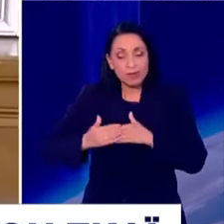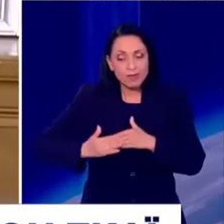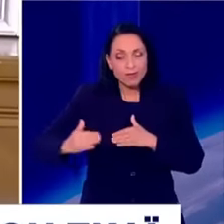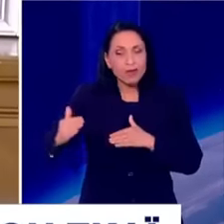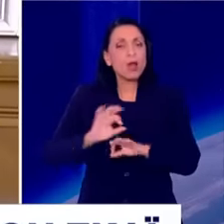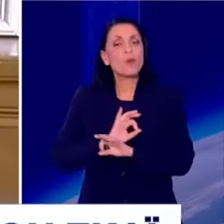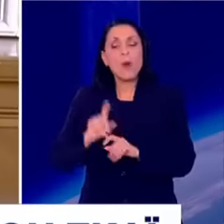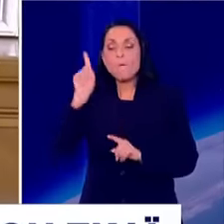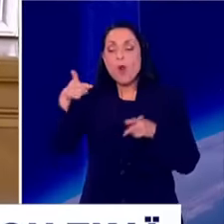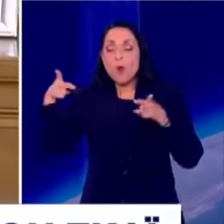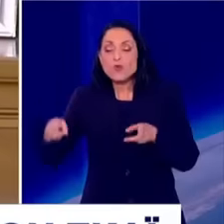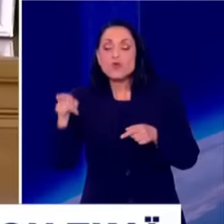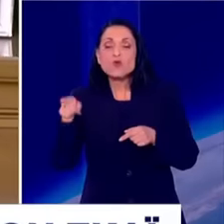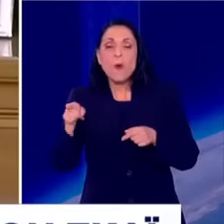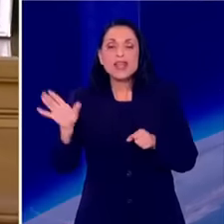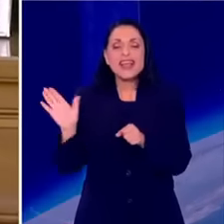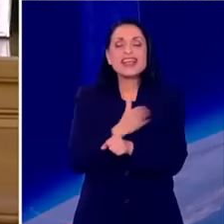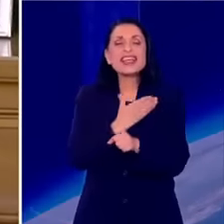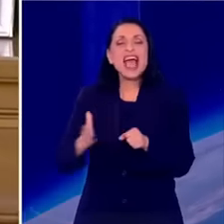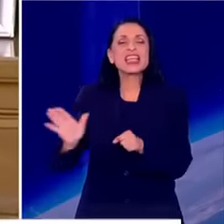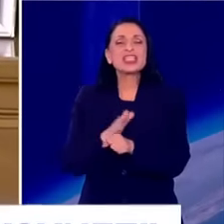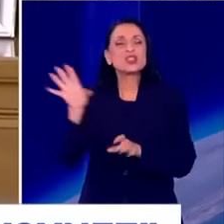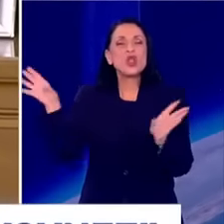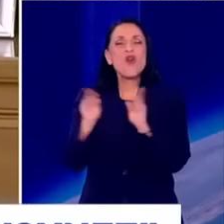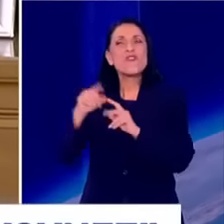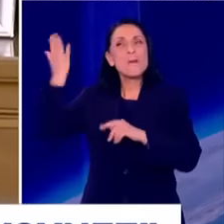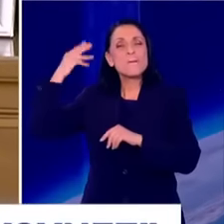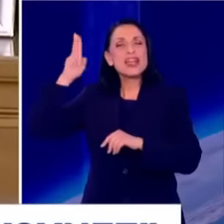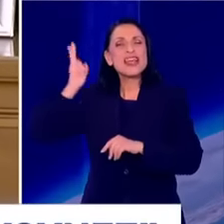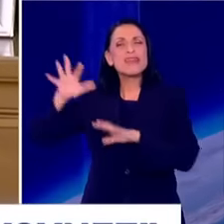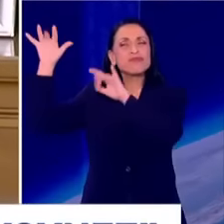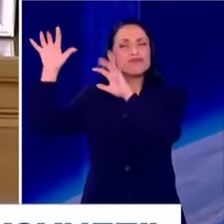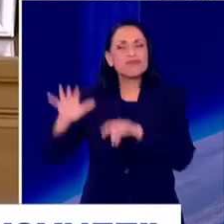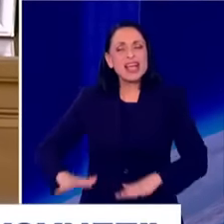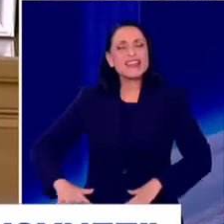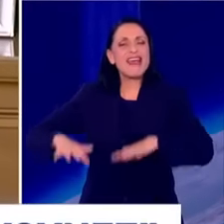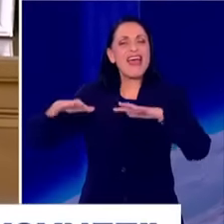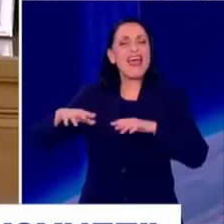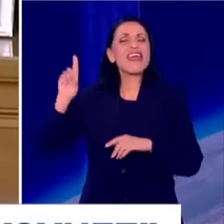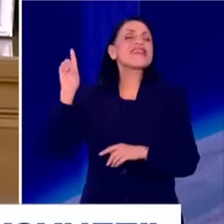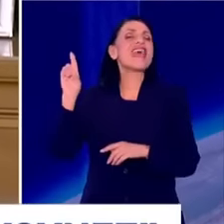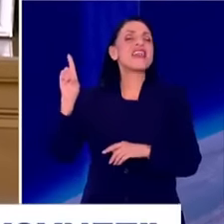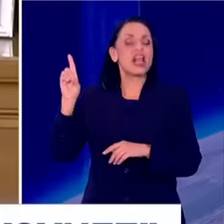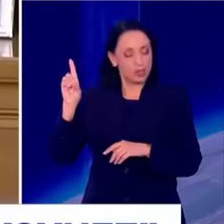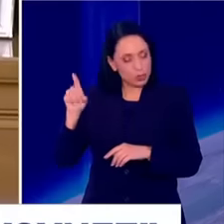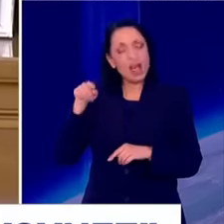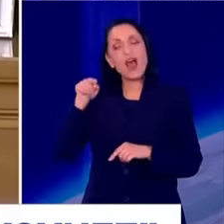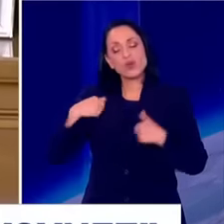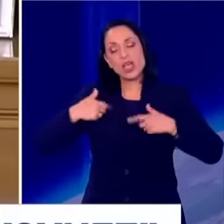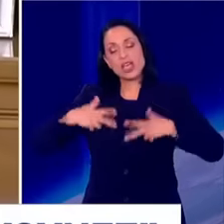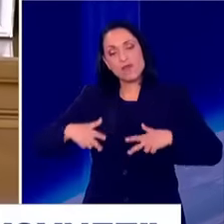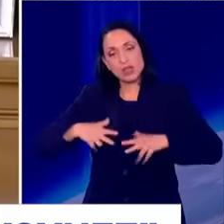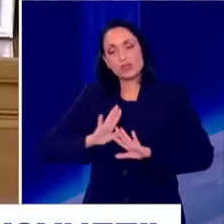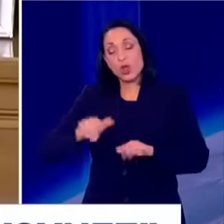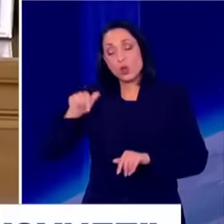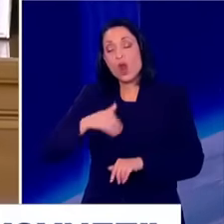λειτουργεί, εκτός του κομματιού που καταστράφηκε από τον Ντάνιελ, που δυστυχώς πρέπει να ξανακατασκευαστεί. Άρα το μέλημά μας της κυβέρνησης, γιατί για τα άλλα δεν μπορούμε και δεν